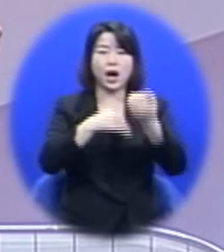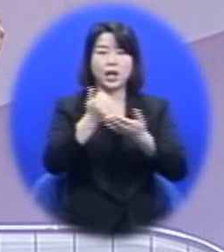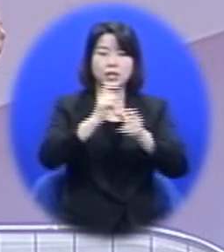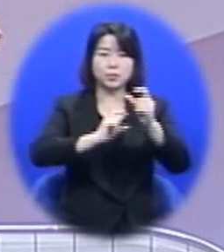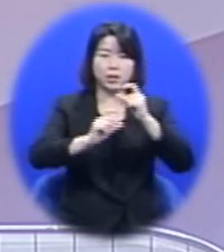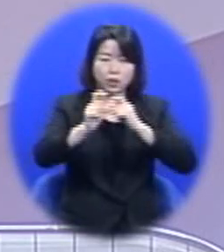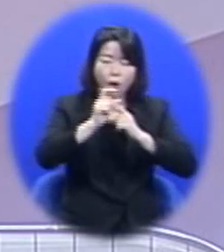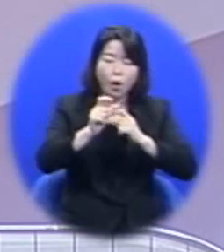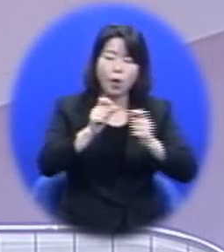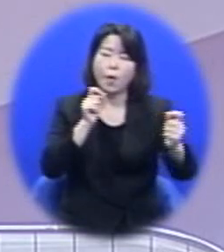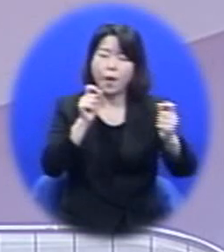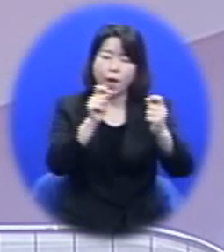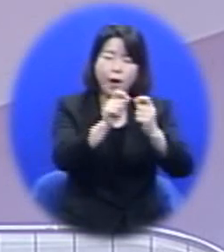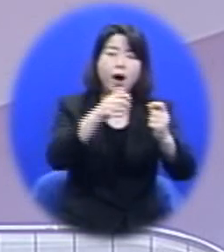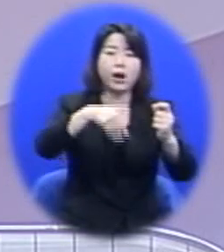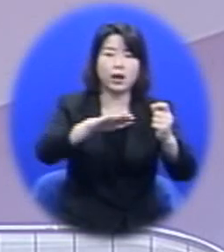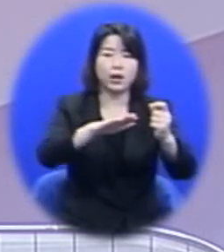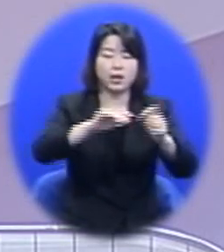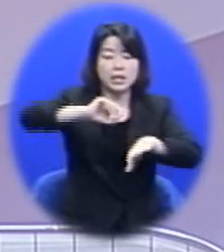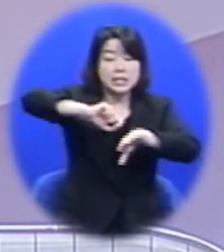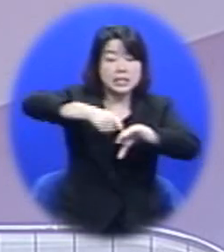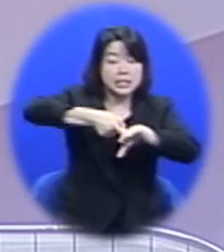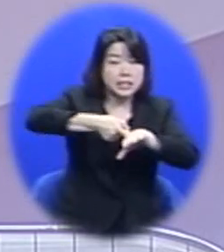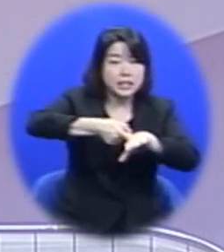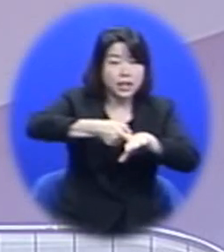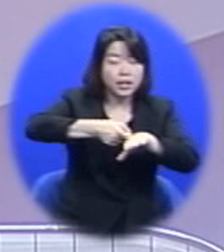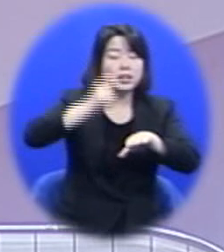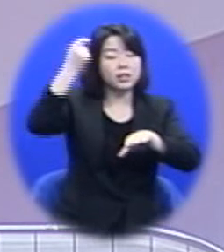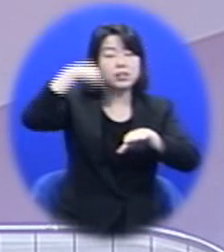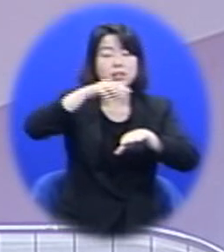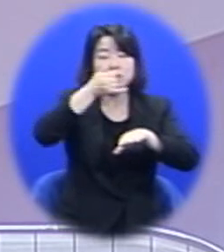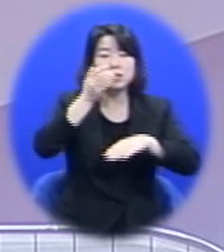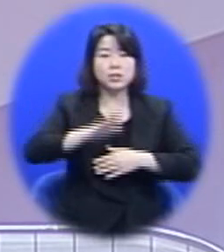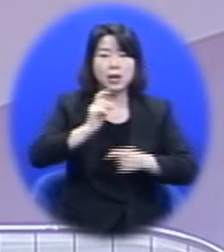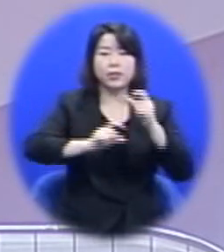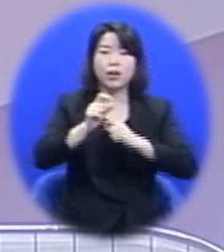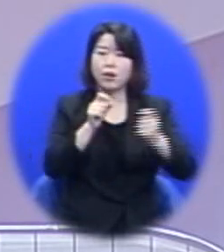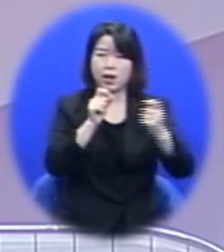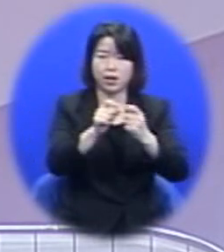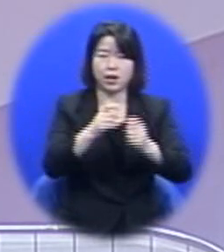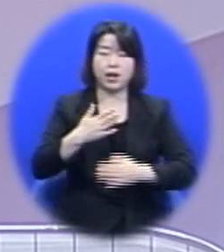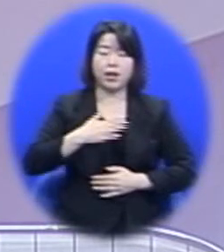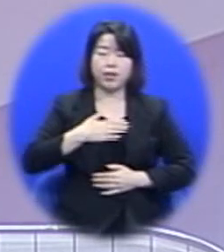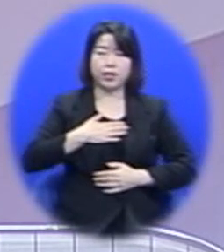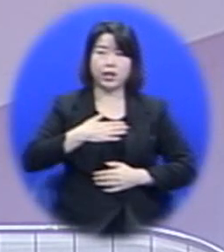나아갑니다. 징계라고 느끼면서도 16절에